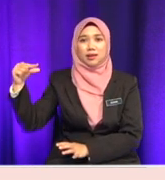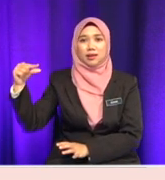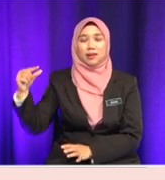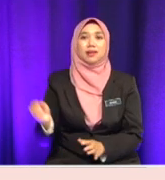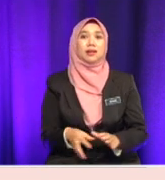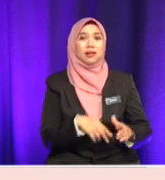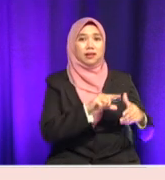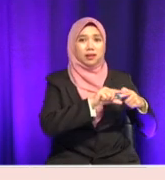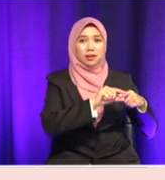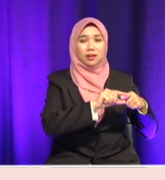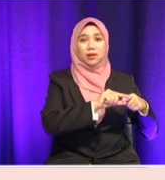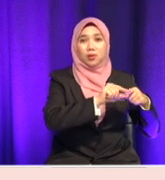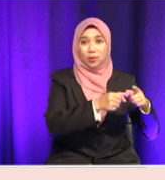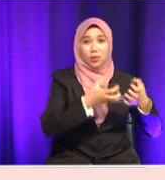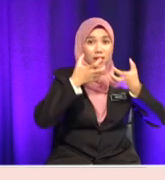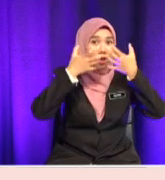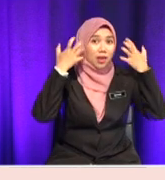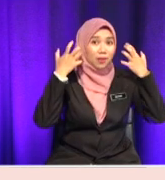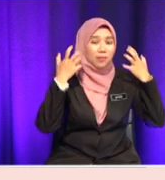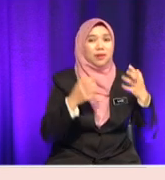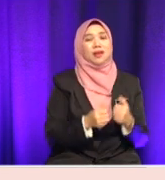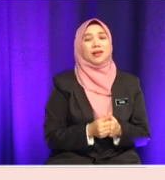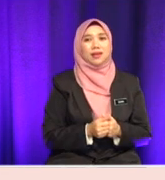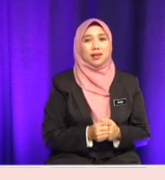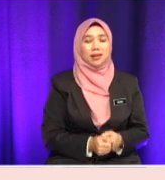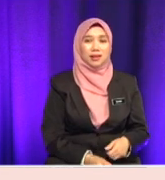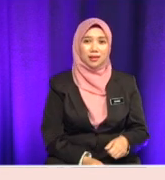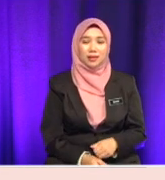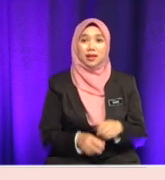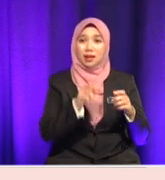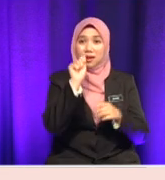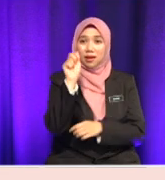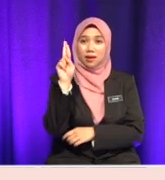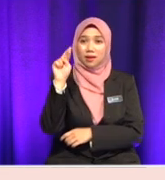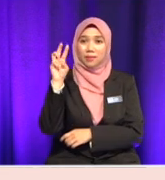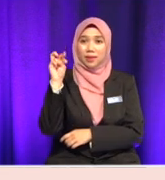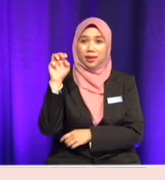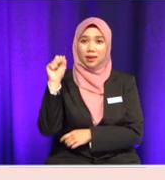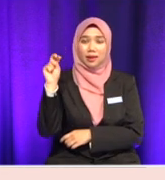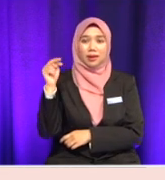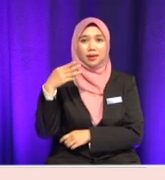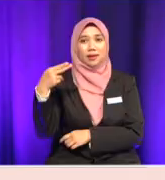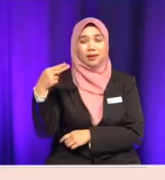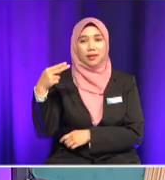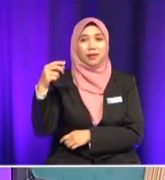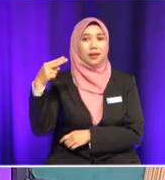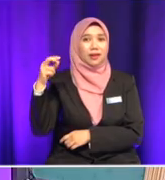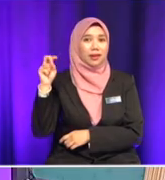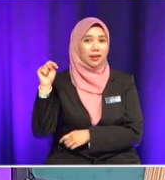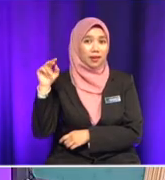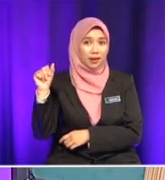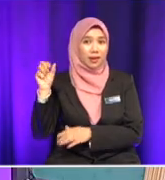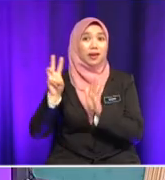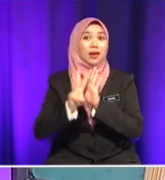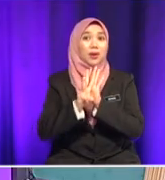harimau diwakili oleh Armada dan Hanania untuk permainan ini wakil kumpulan akan